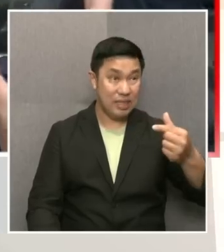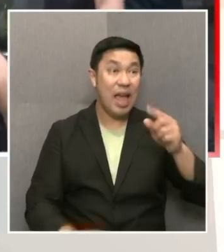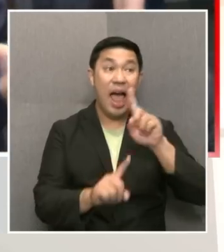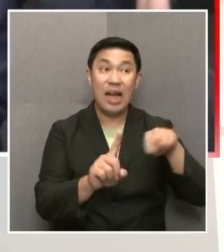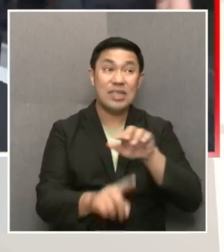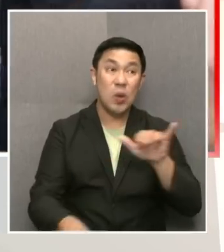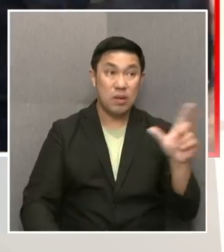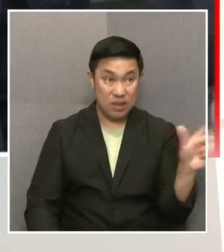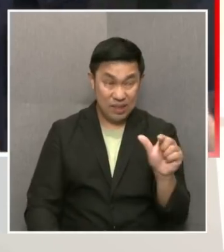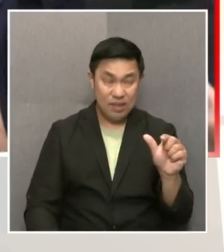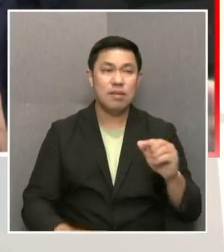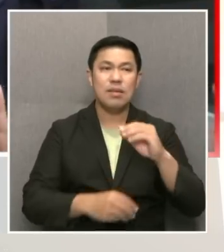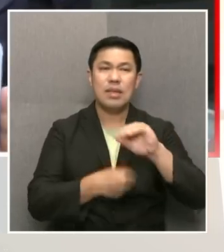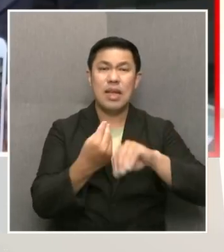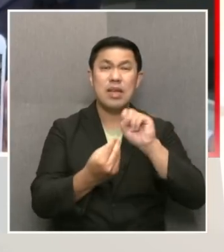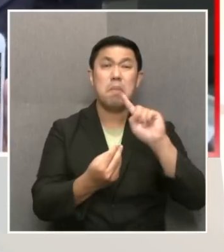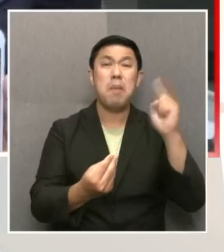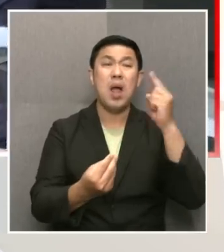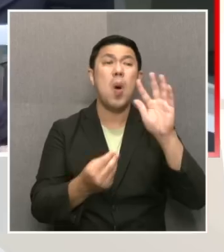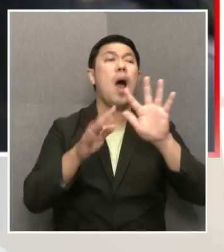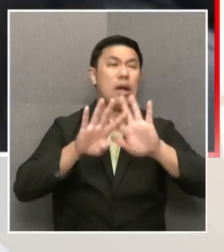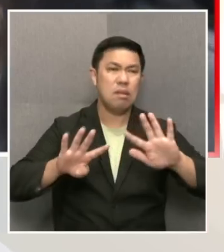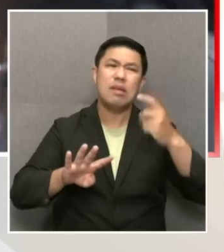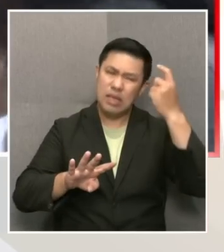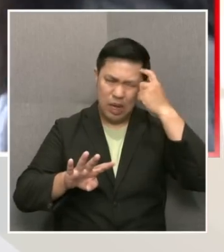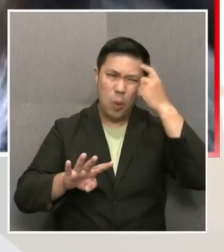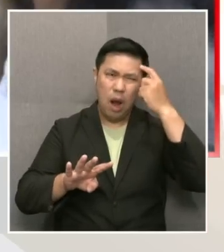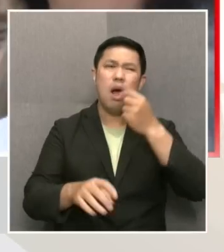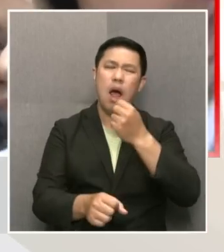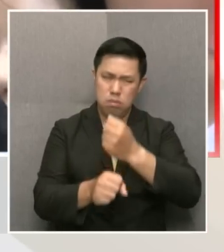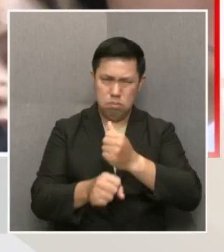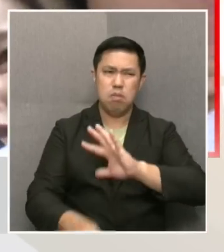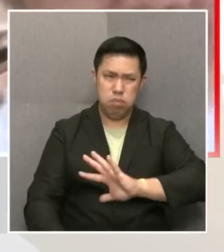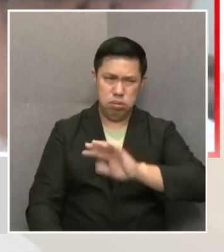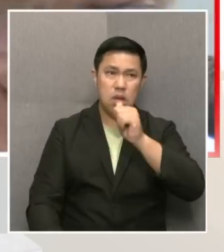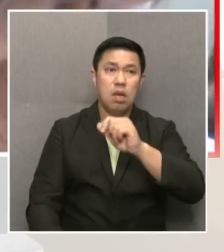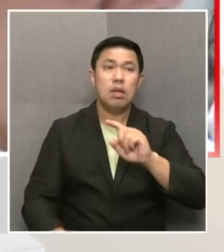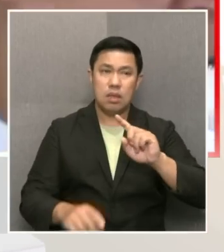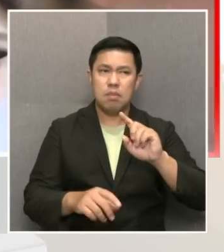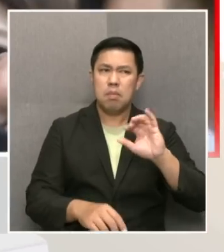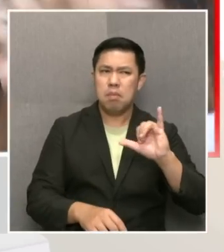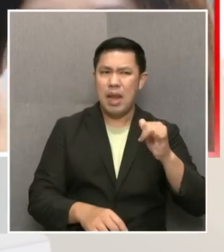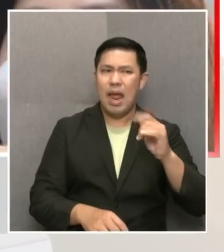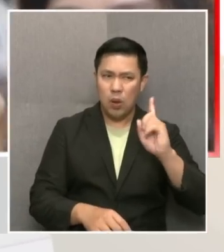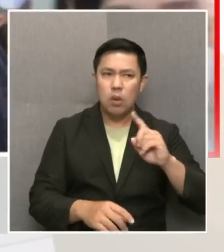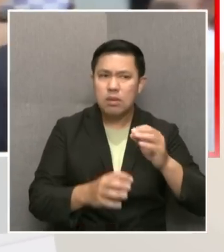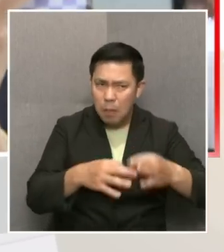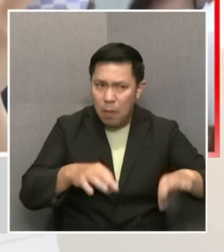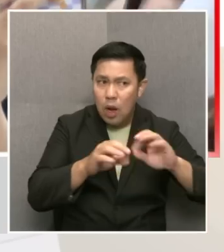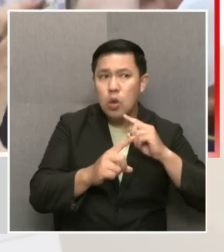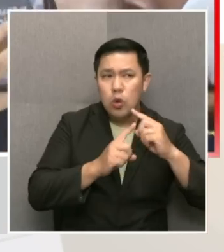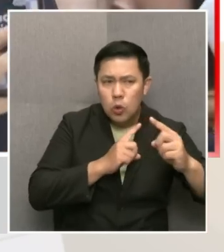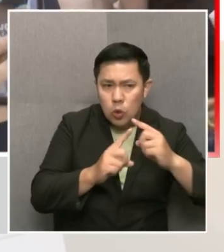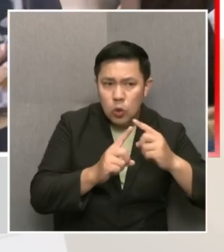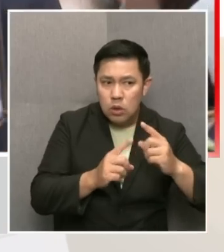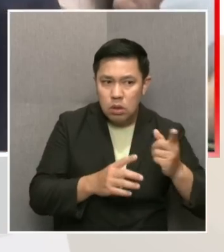จใหม่ในอาเซียนนะครับเรื่องเหล่านี้ก็คงจะได้รับการตอบรับดีขึ้นนะครับเพียงแต่ว่าอาจจะต้องถ้อยทีถ้อยอาศัยกันโดย